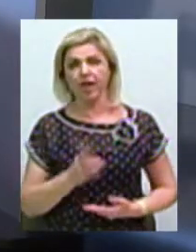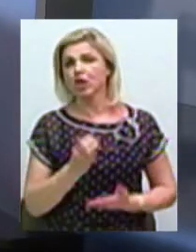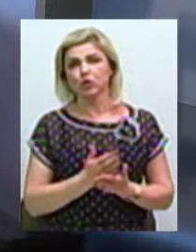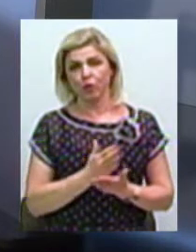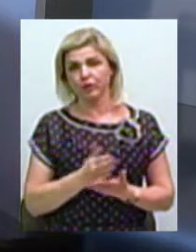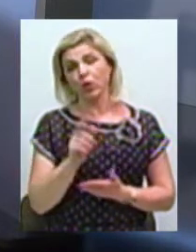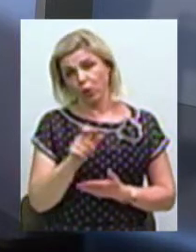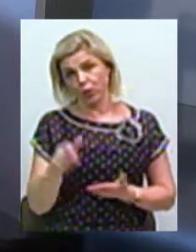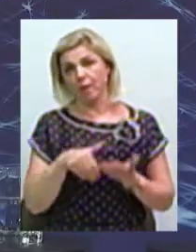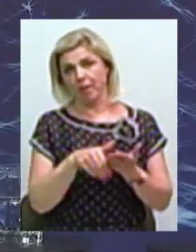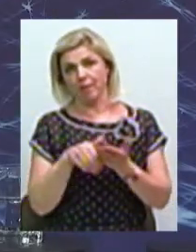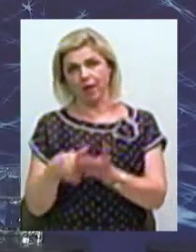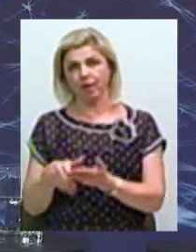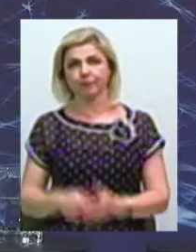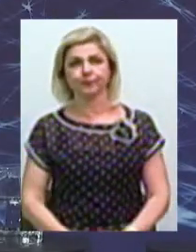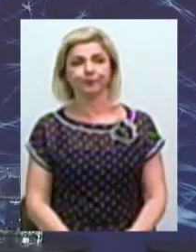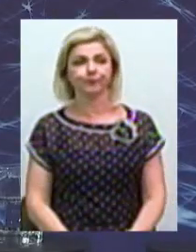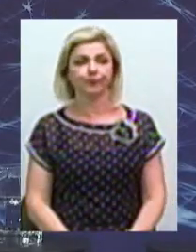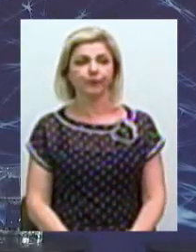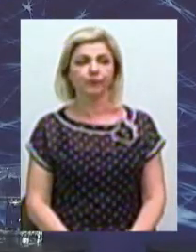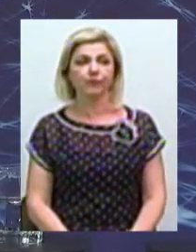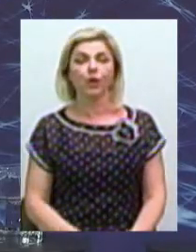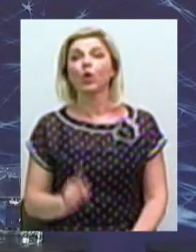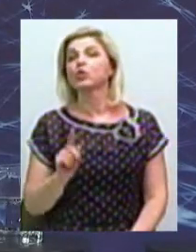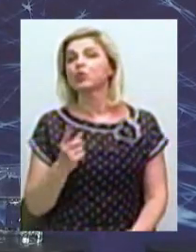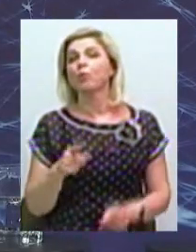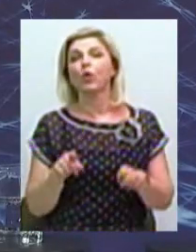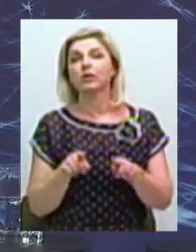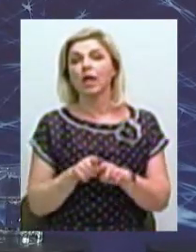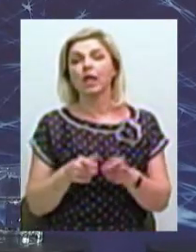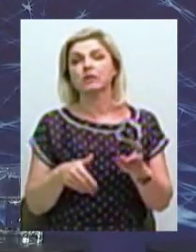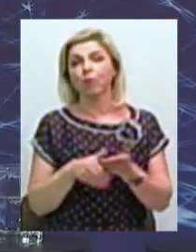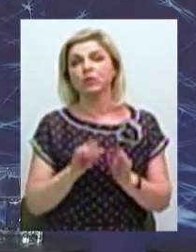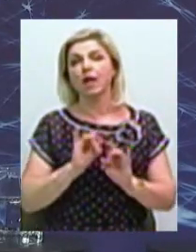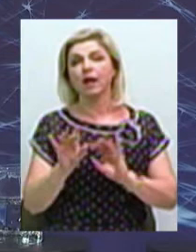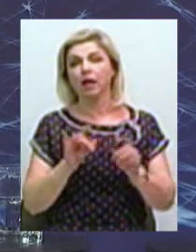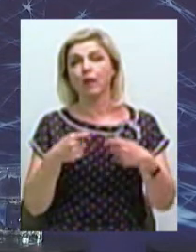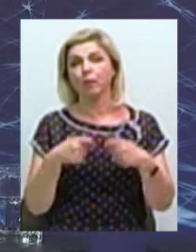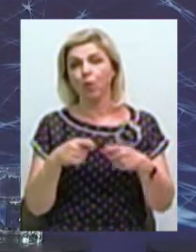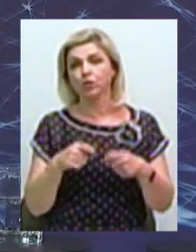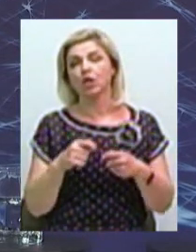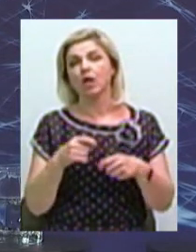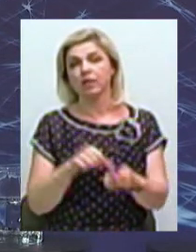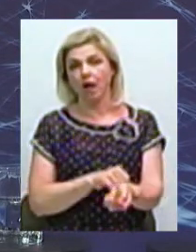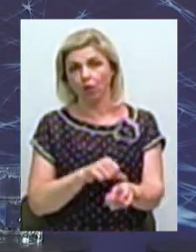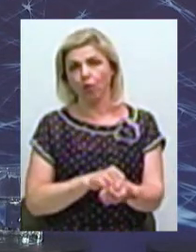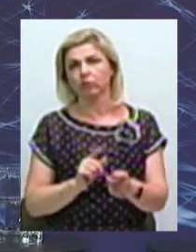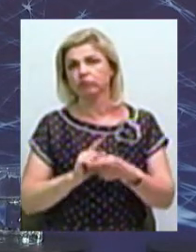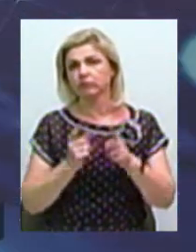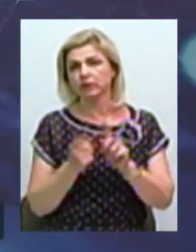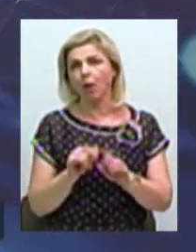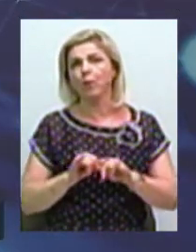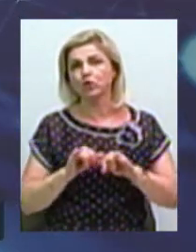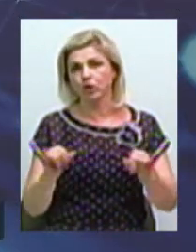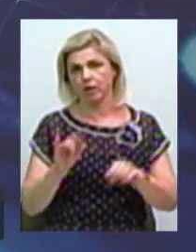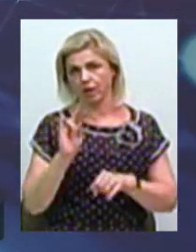Людям допомагаємо. Так. А скажіть, будь ласка, чому такий спосіб реклами і продажу наркотиків став поширеним у